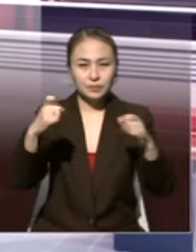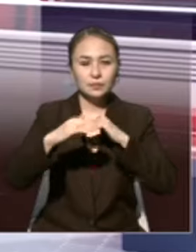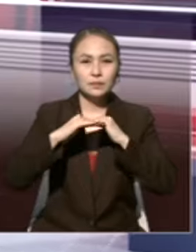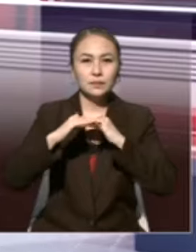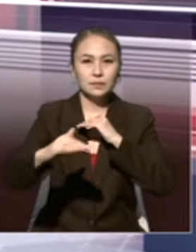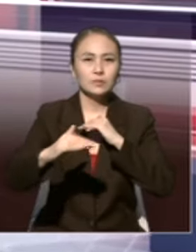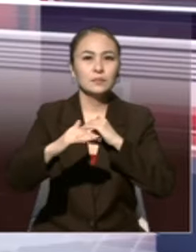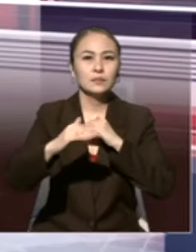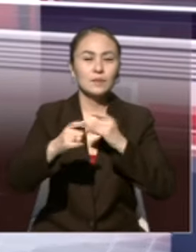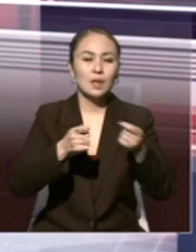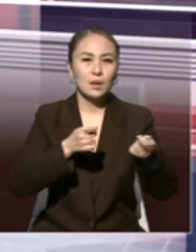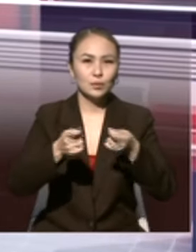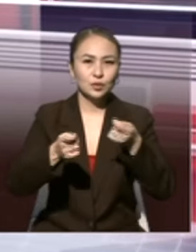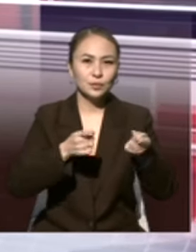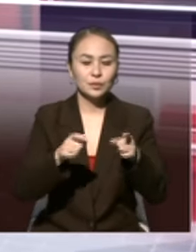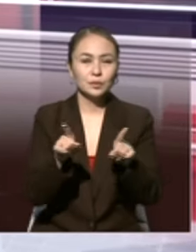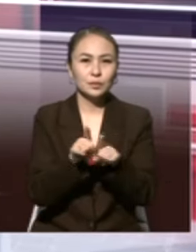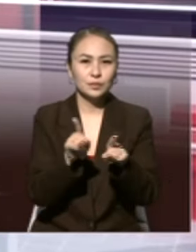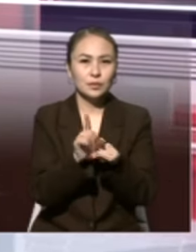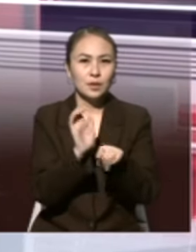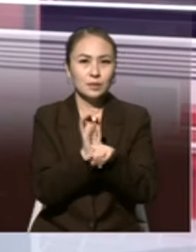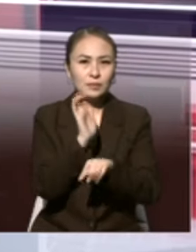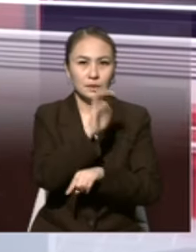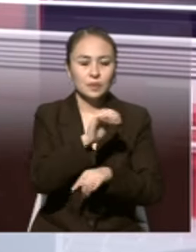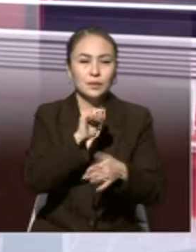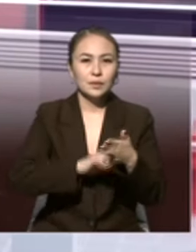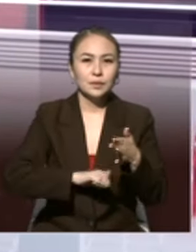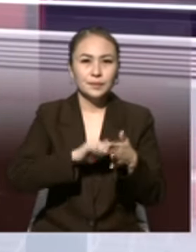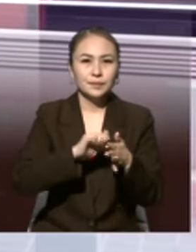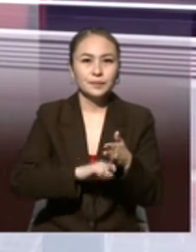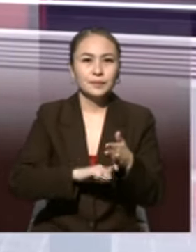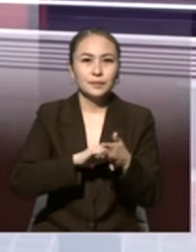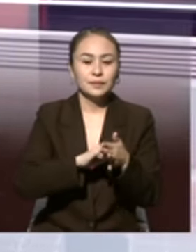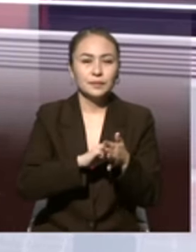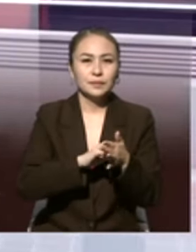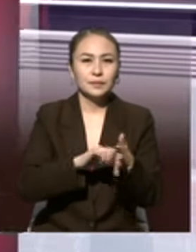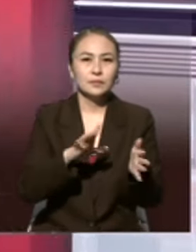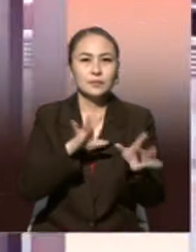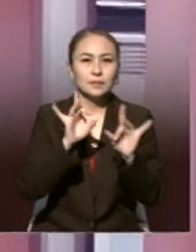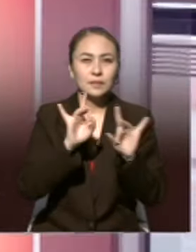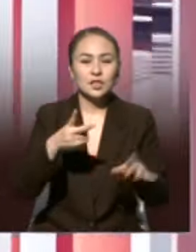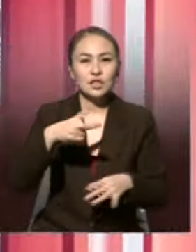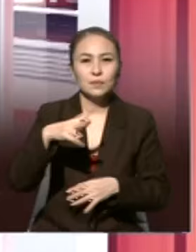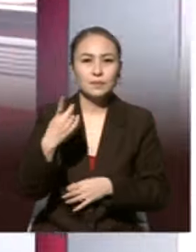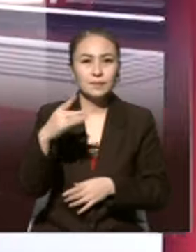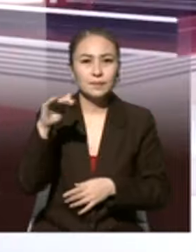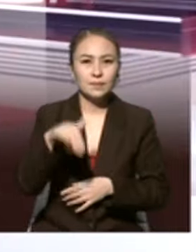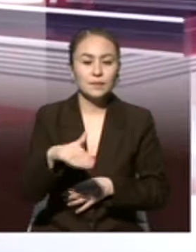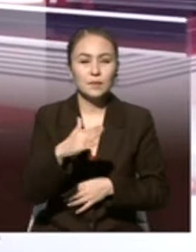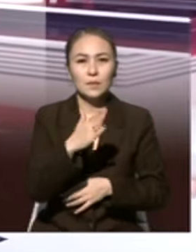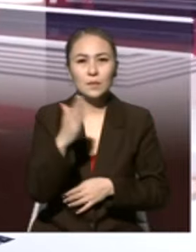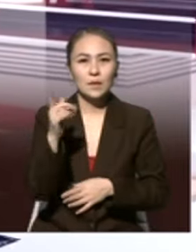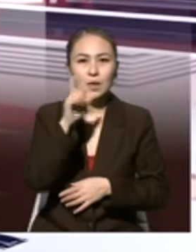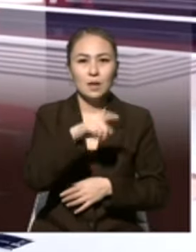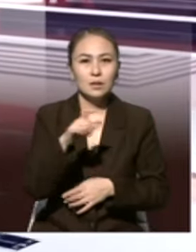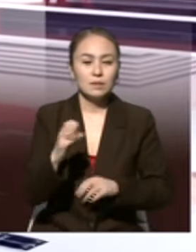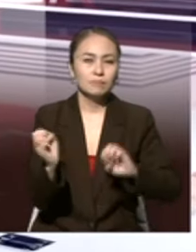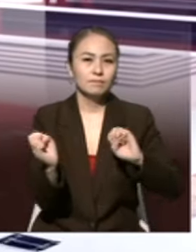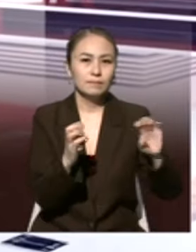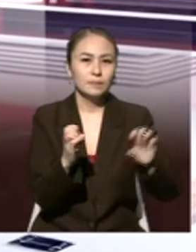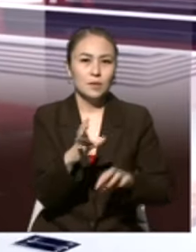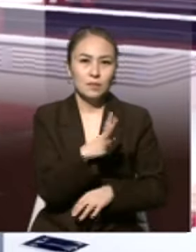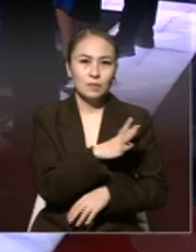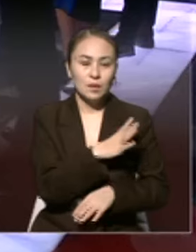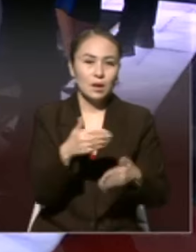жергілікті әкімшіліктерге. Сол себептен осы, мына бағана айтып кеттім ғой, 21 мыңнан астам адамды эвакуацияланды.